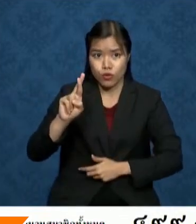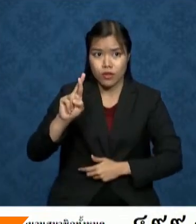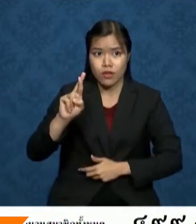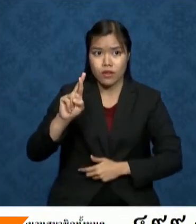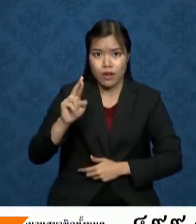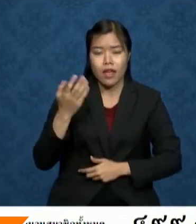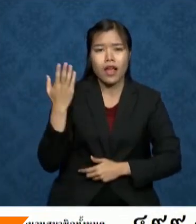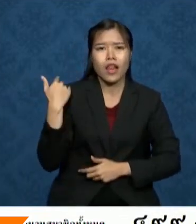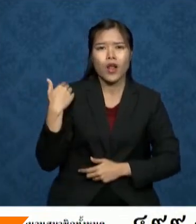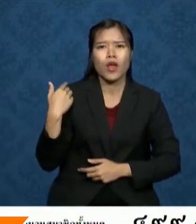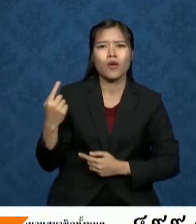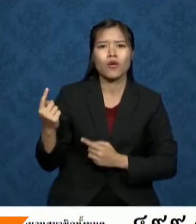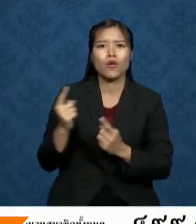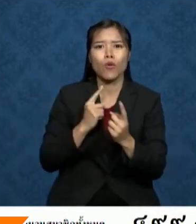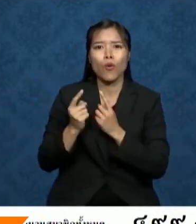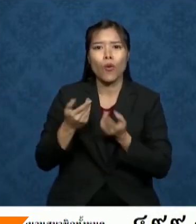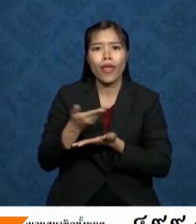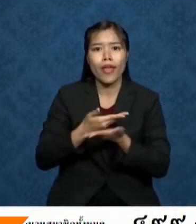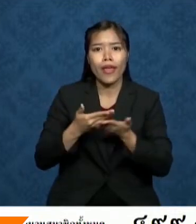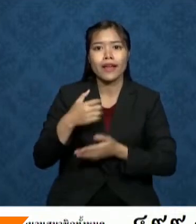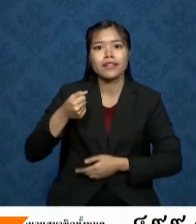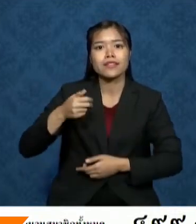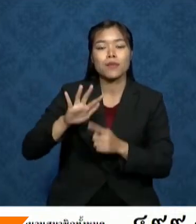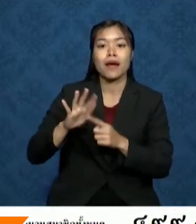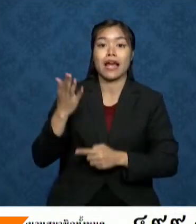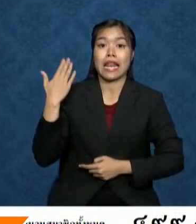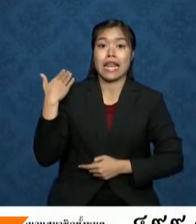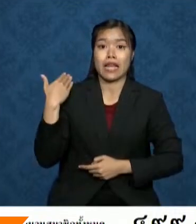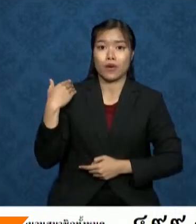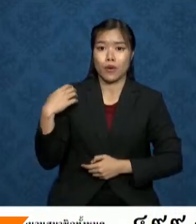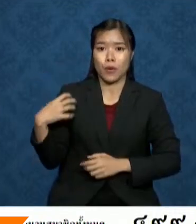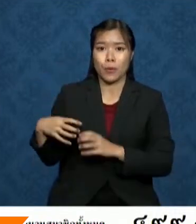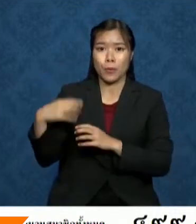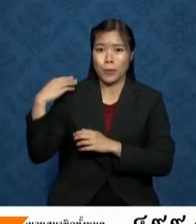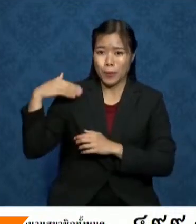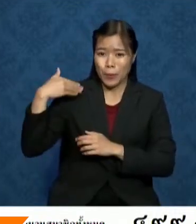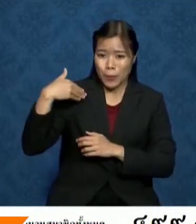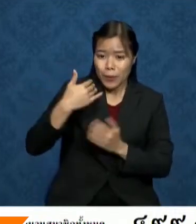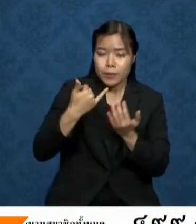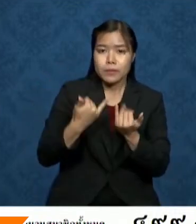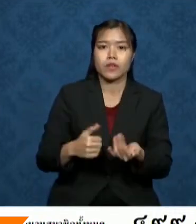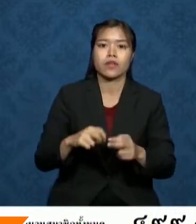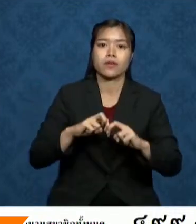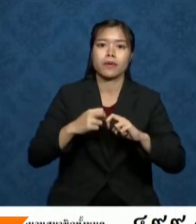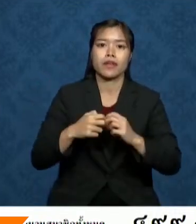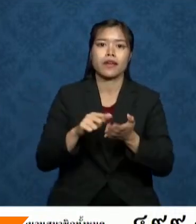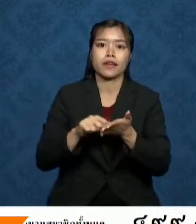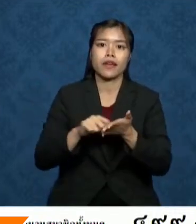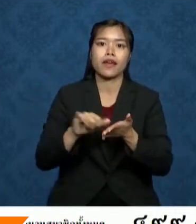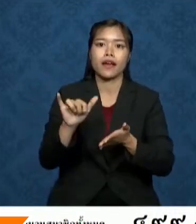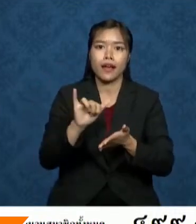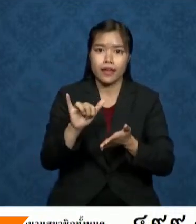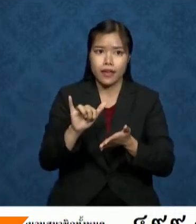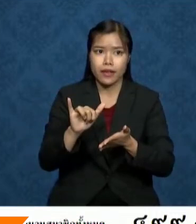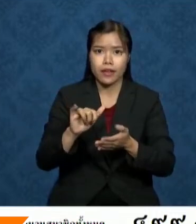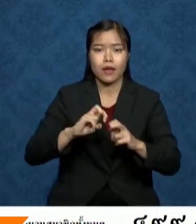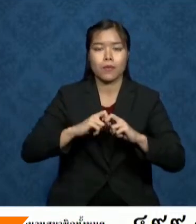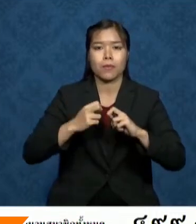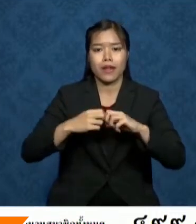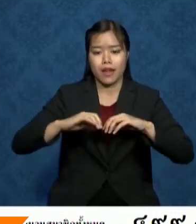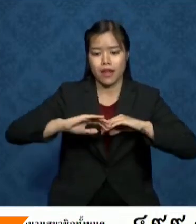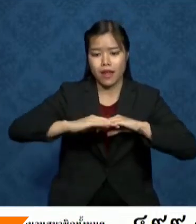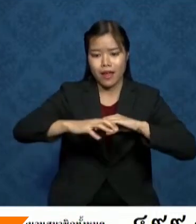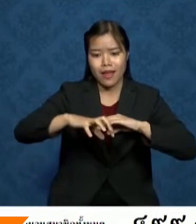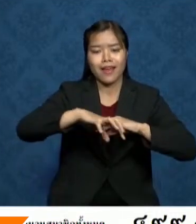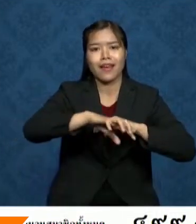หารือเรื่องนี้ตั้แต่สภา ชุทแล้วครัมาจนกระทั่งวันนี้สภา ชุนี้ก็ยังไมได้รับการแก้ไขนะครับปัญหาหลุมาอะ หน้า